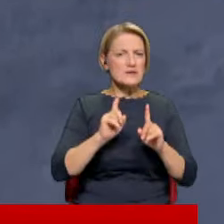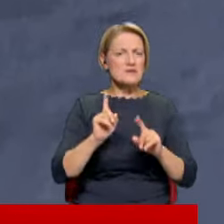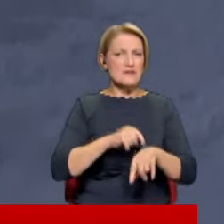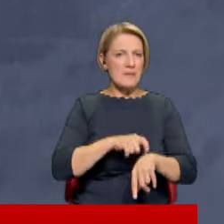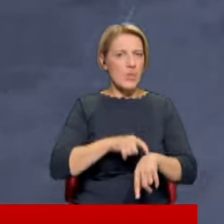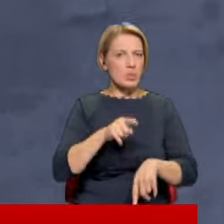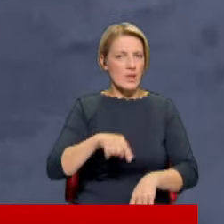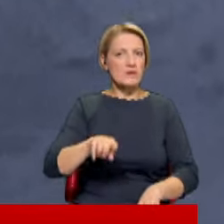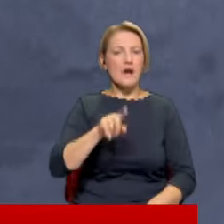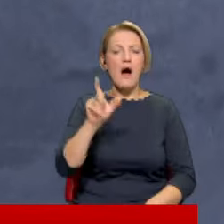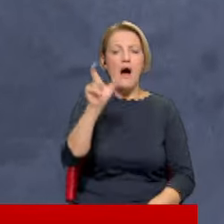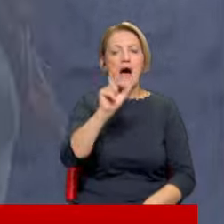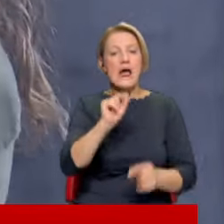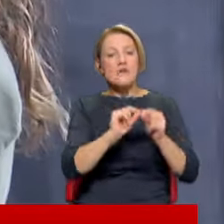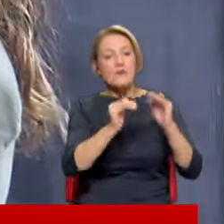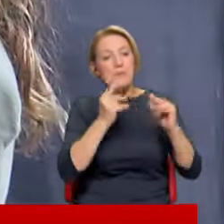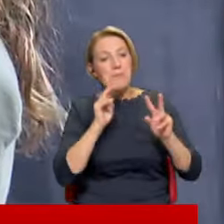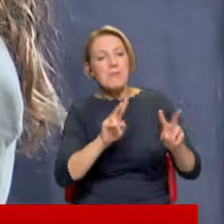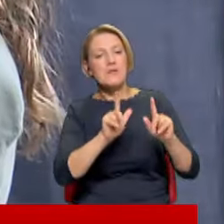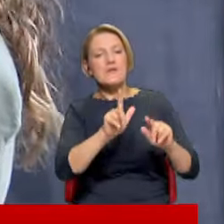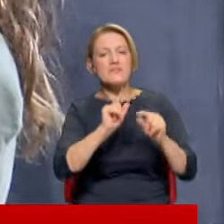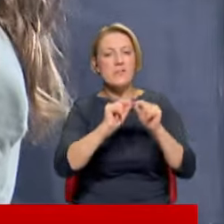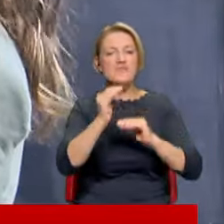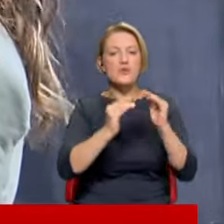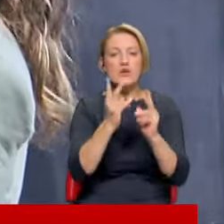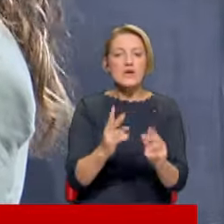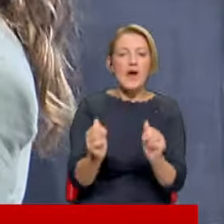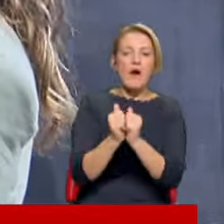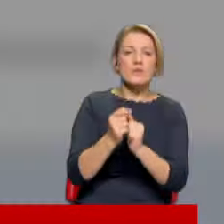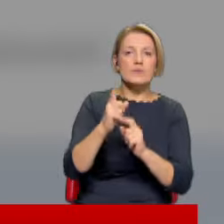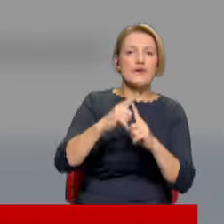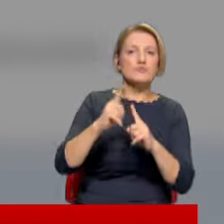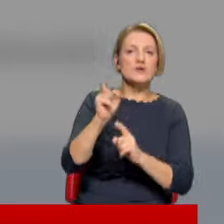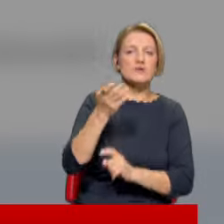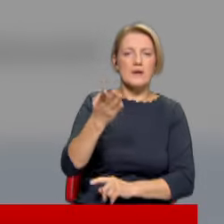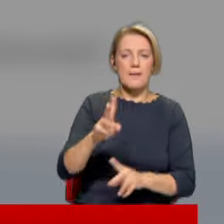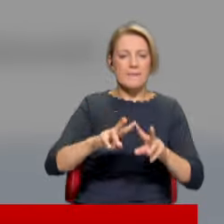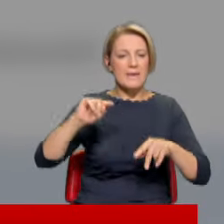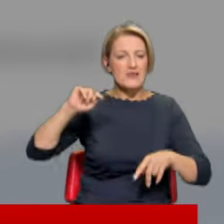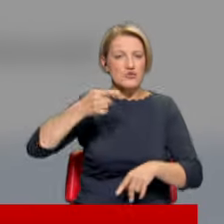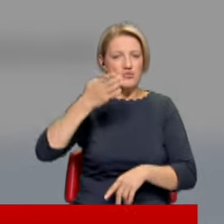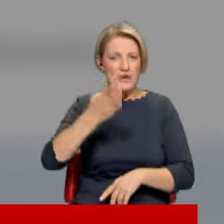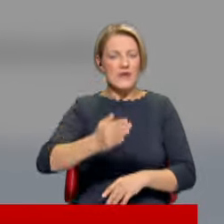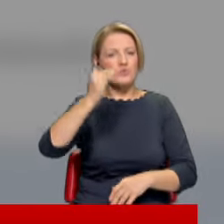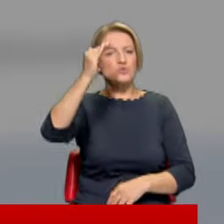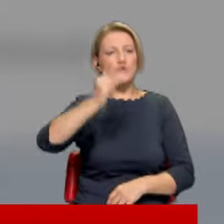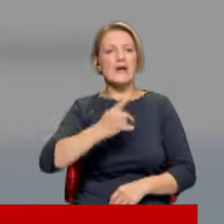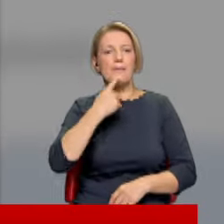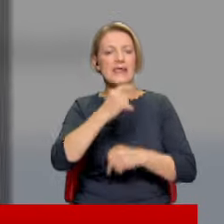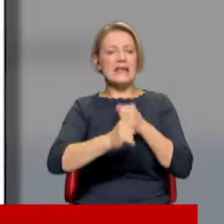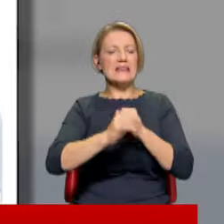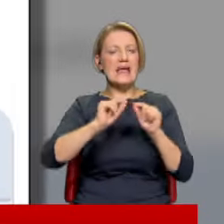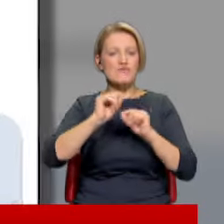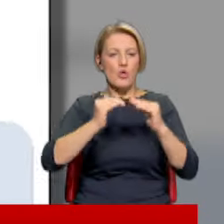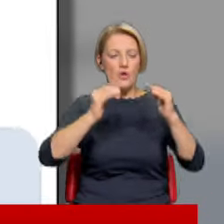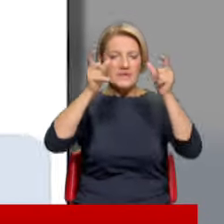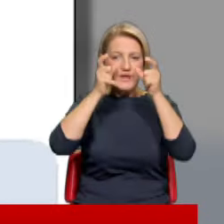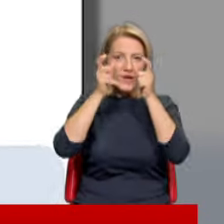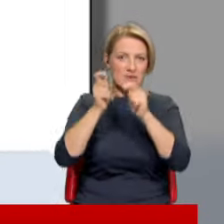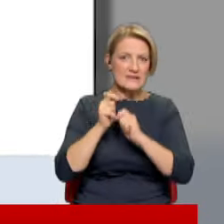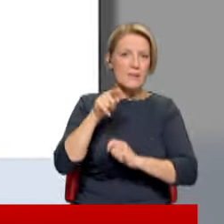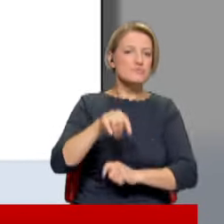enflasyona bakmak gerekir enflasyon hızı ikiye katlanmış temmuzda Mehmet Şimşek baz etkisiyle düşen yıllık enflasyona dikkat çekse